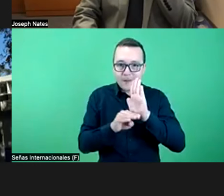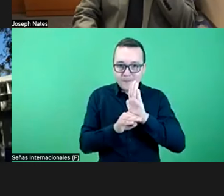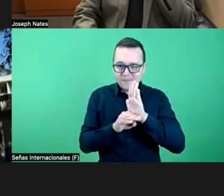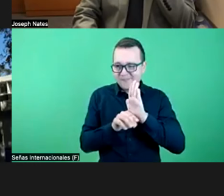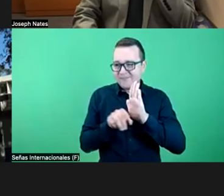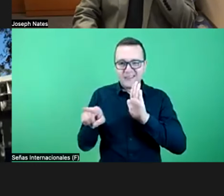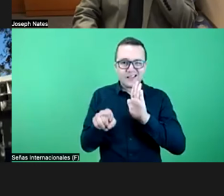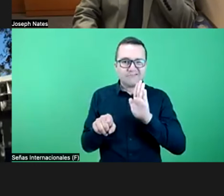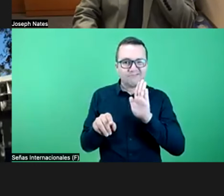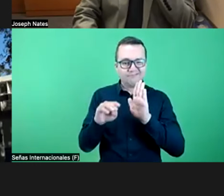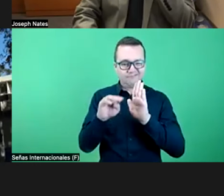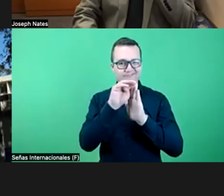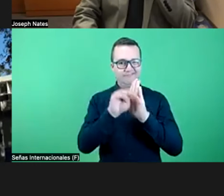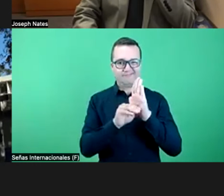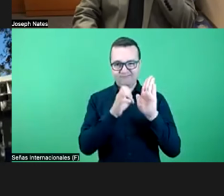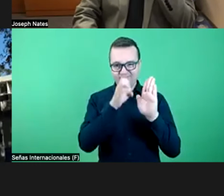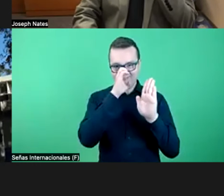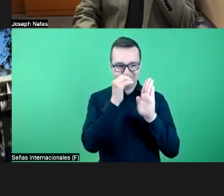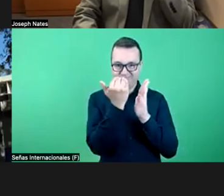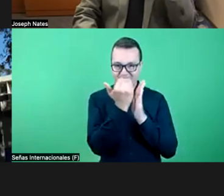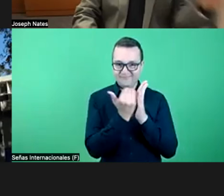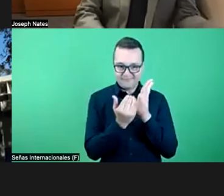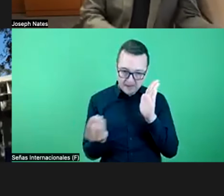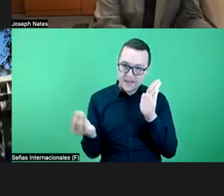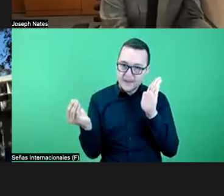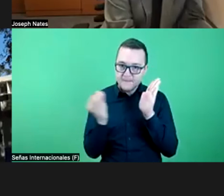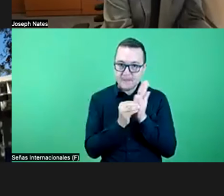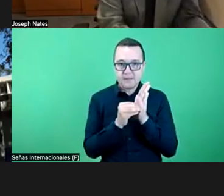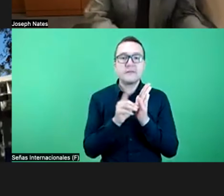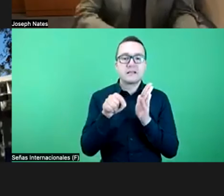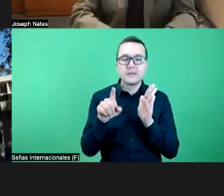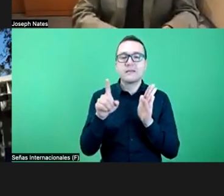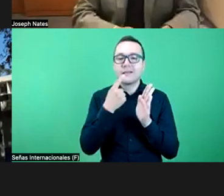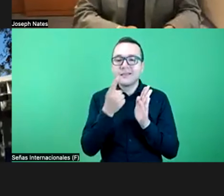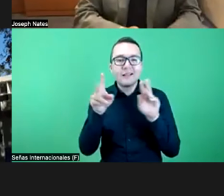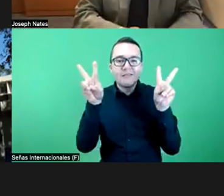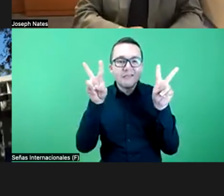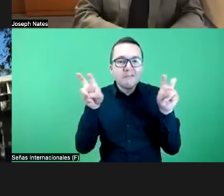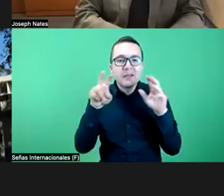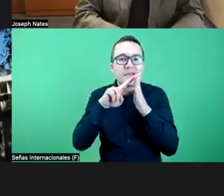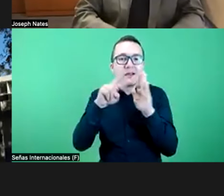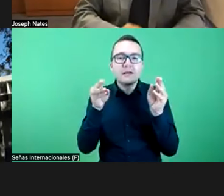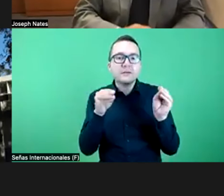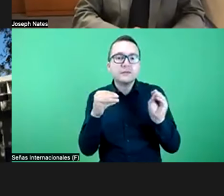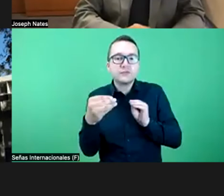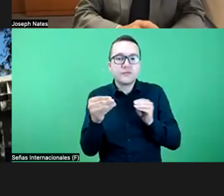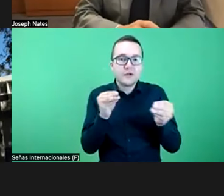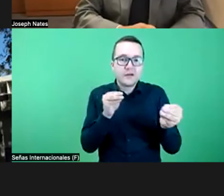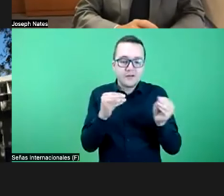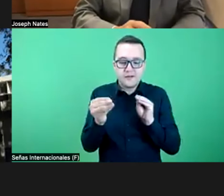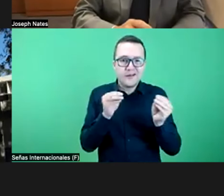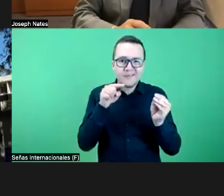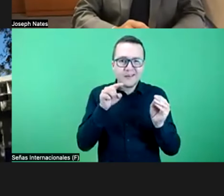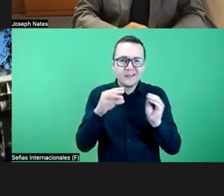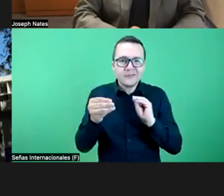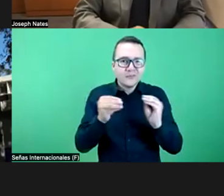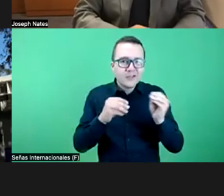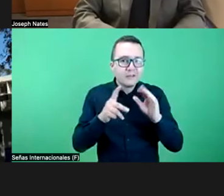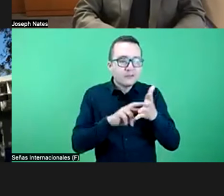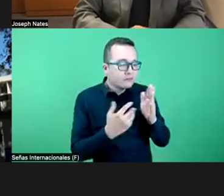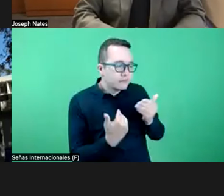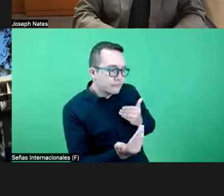le début? softs, Quelles técnicas sont les techniques, ce que que nous appelons les fazem parte. techniques rigides? Mais il faut aussi parler des techniques douces qui